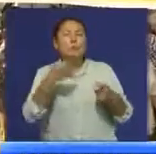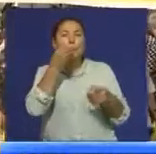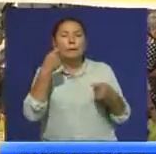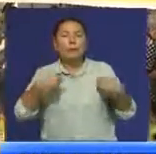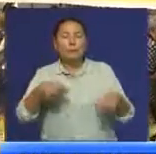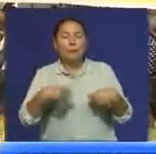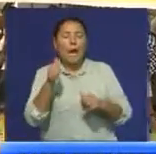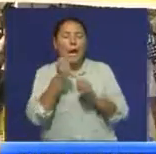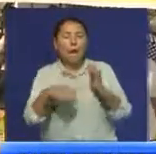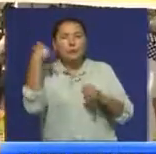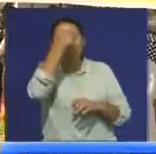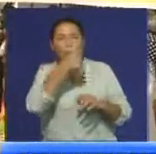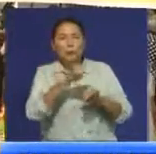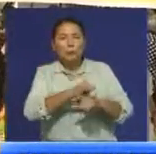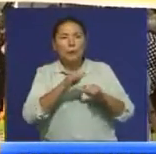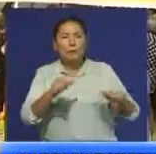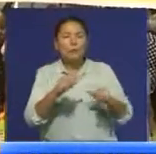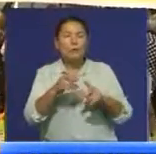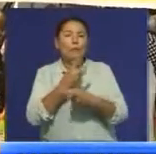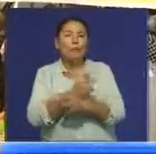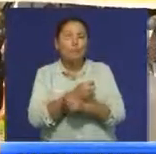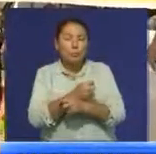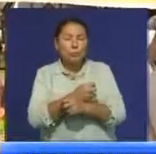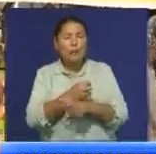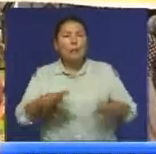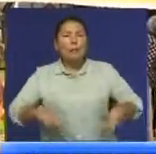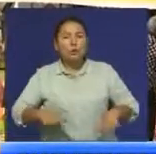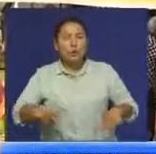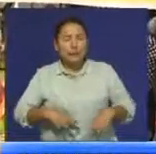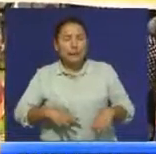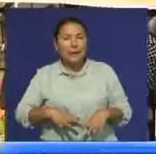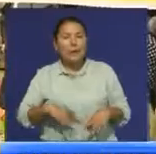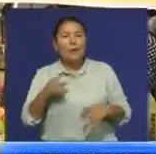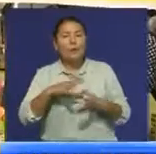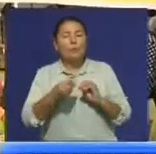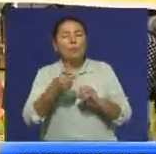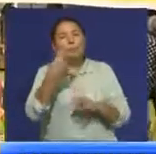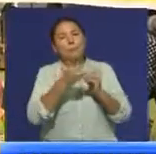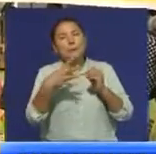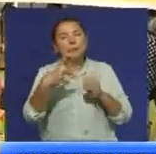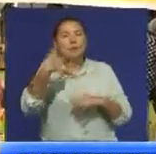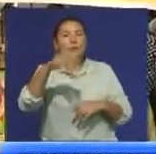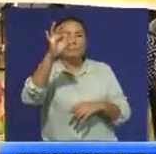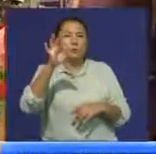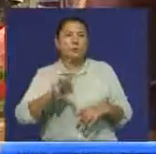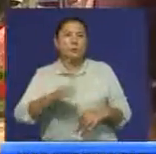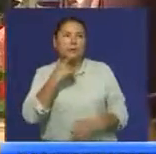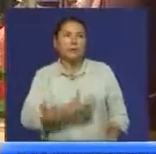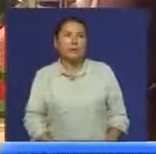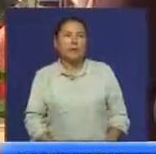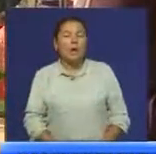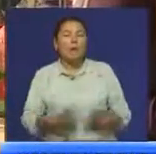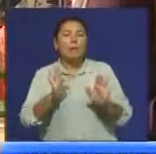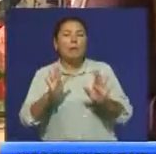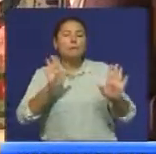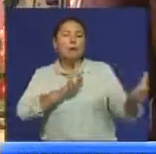продовольствием. Ежегодно увеличиваем поголовье верблюдов, лошадей и крупного рогатого скота на 15-20%.